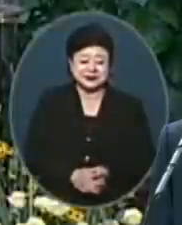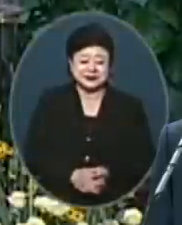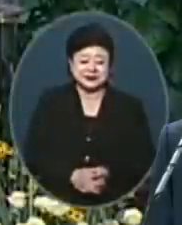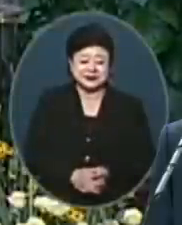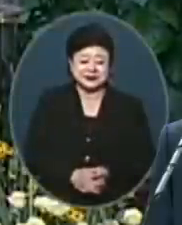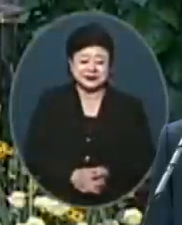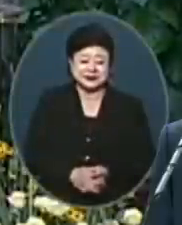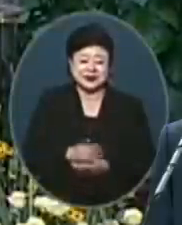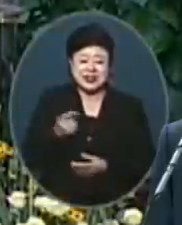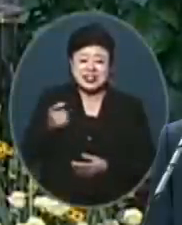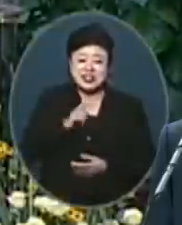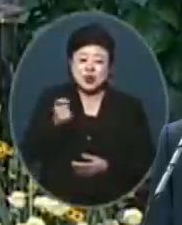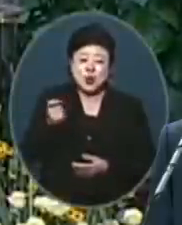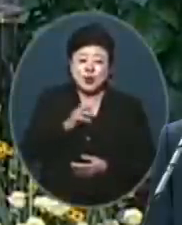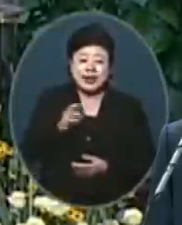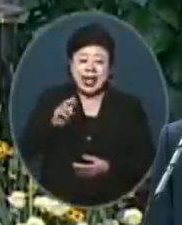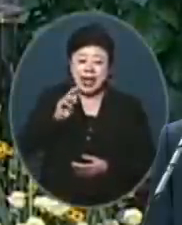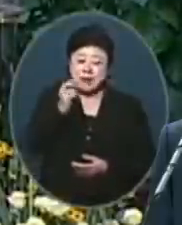니고데모가